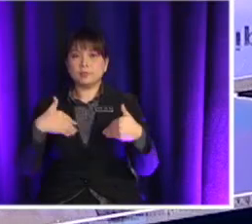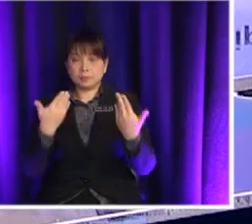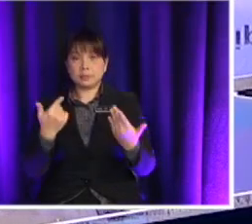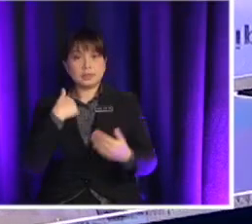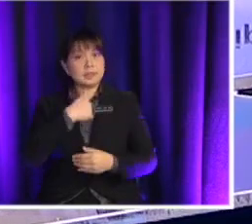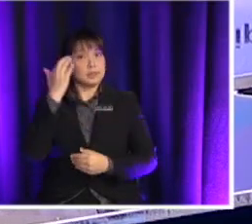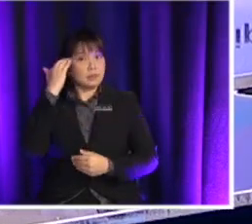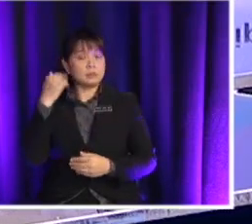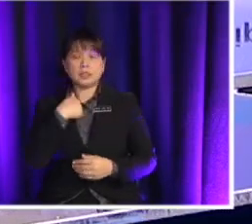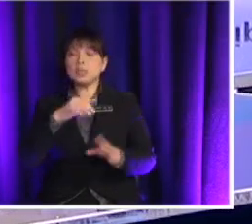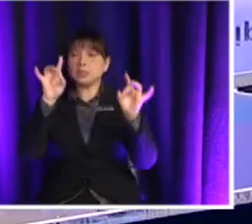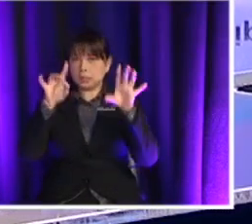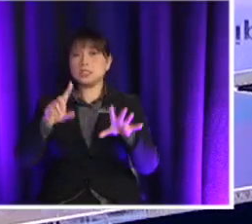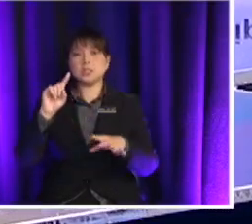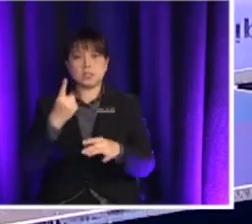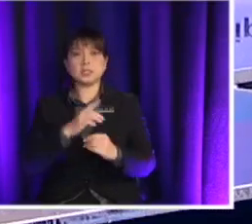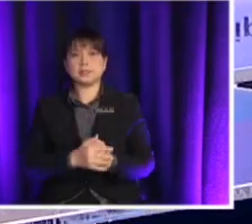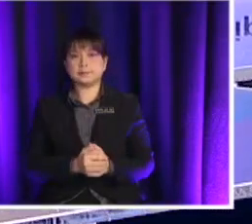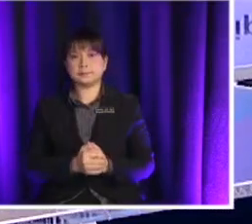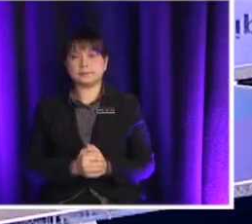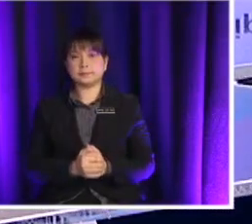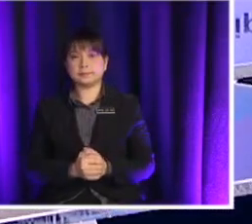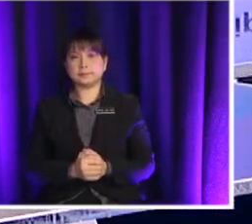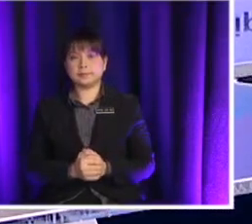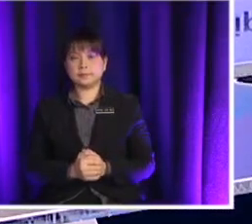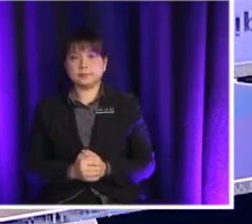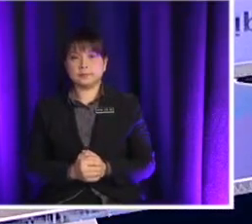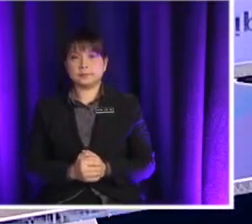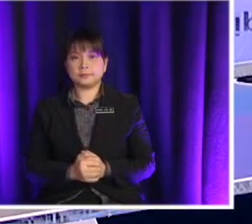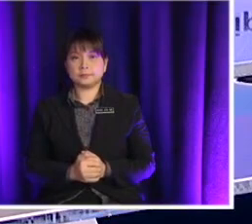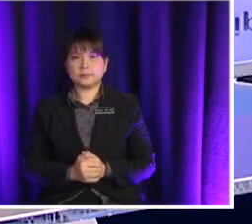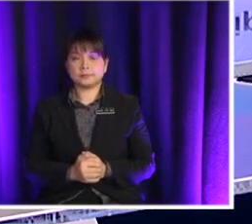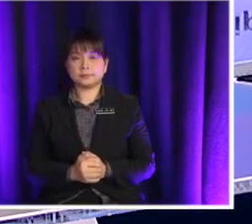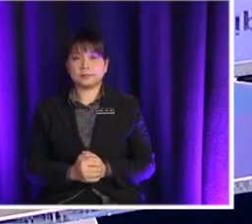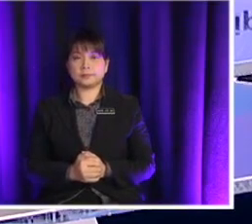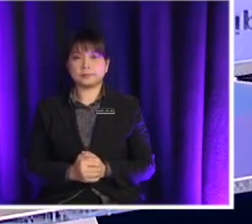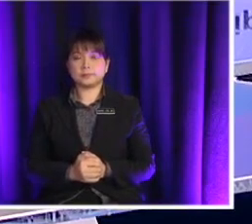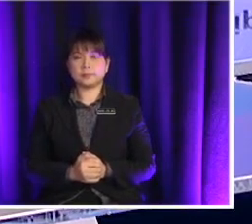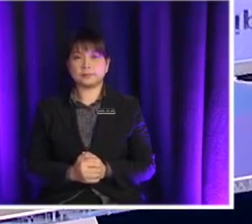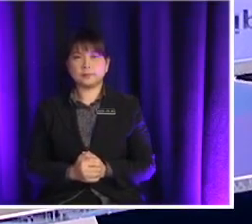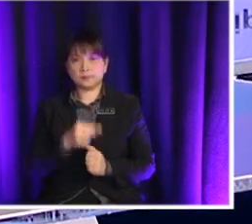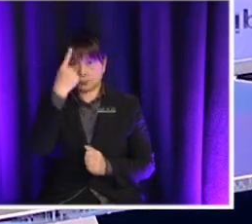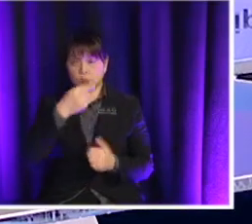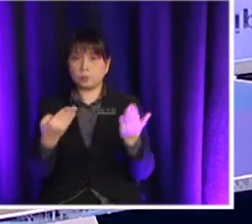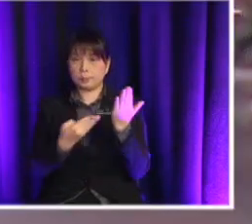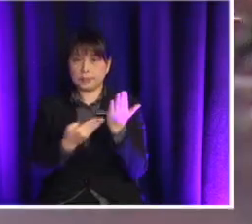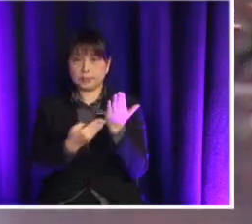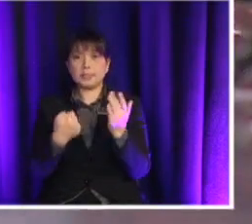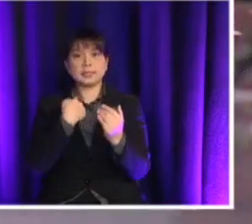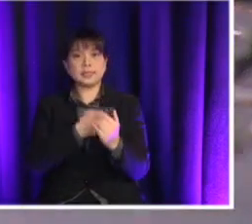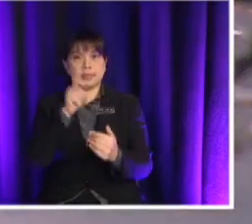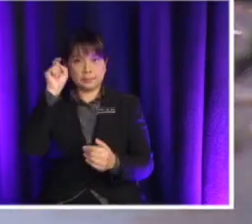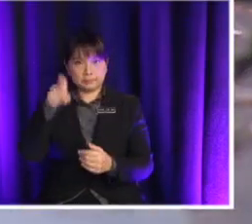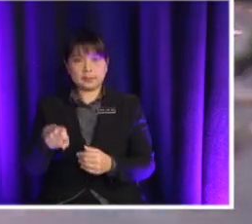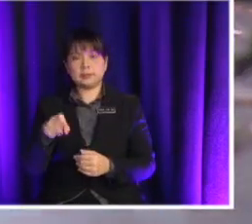keterusan dia. Okey, kita uji keterusan. Ini Swiss. Dan sama juga untuk bateri kita kena pastikan bateri yang kita ada